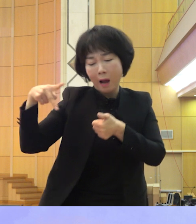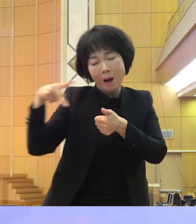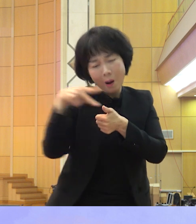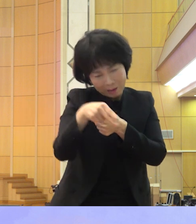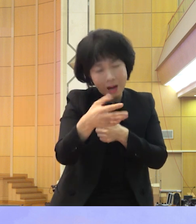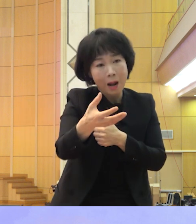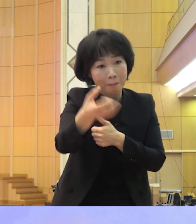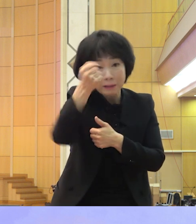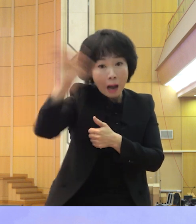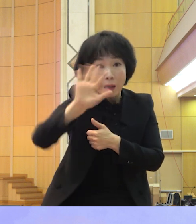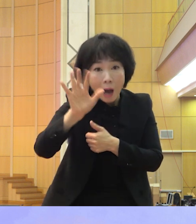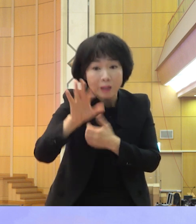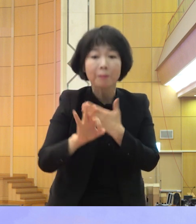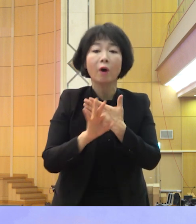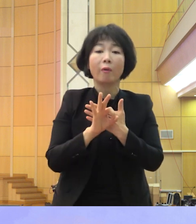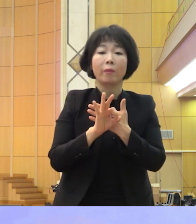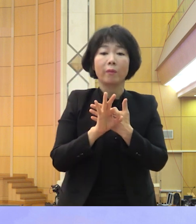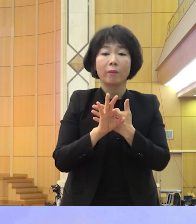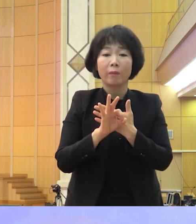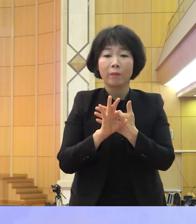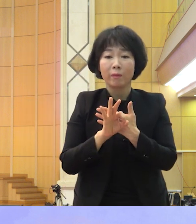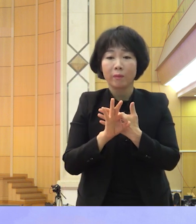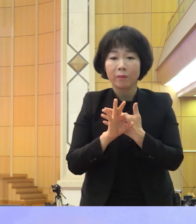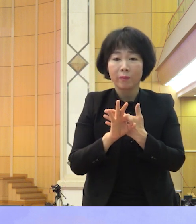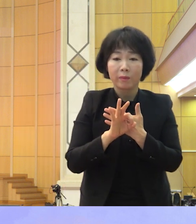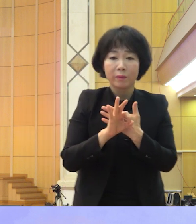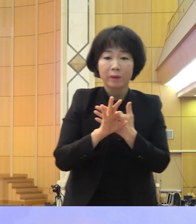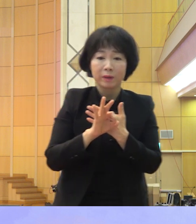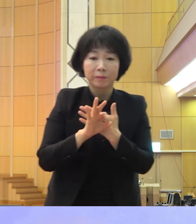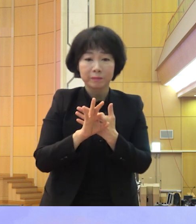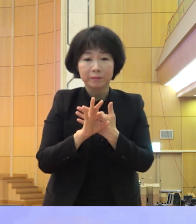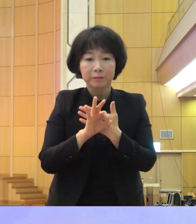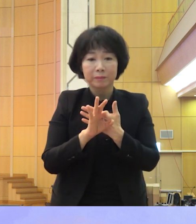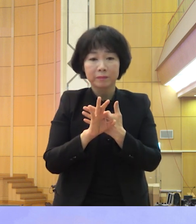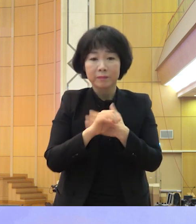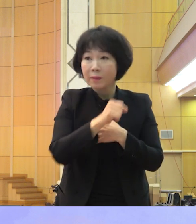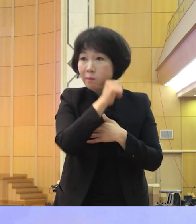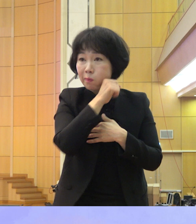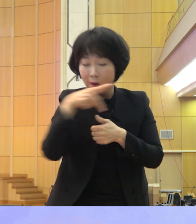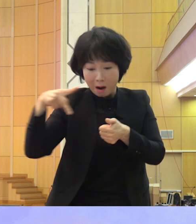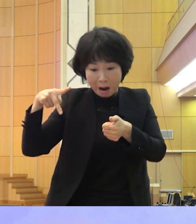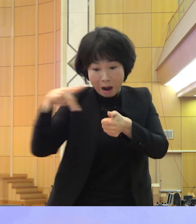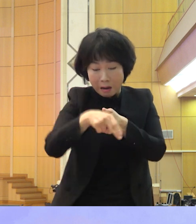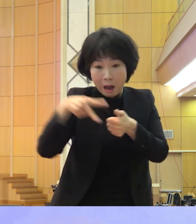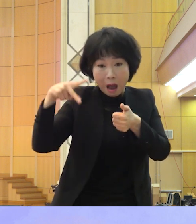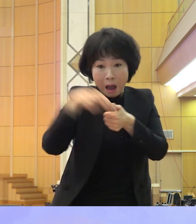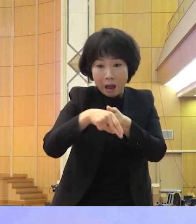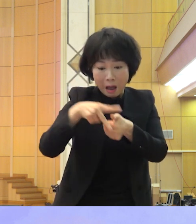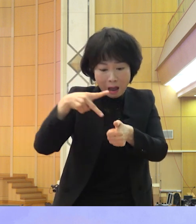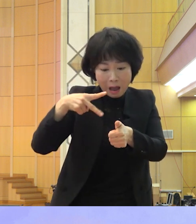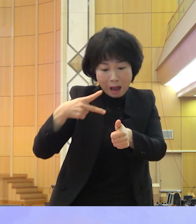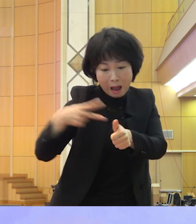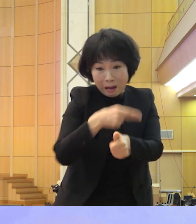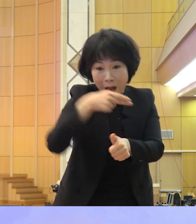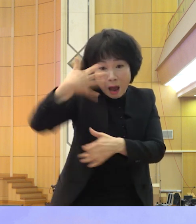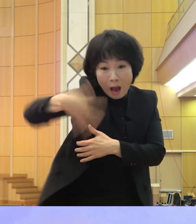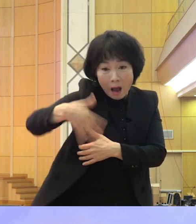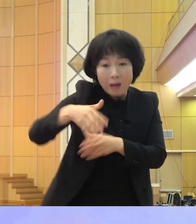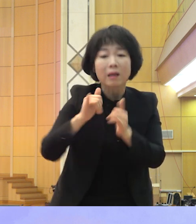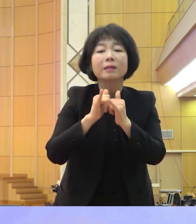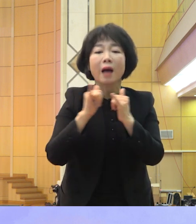남자, 곧 그 포피를 베지 아니한 자. 근데 포피라고 여기